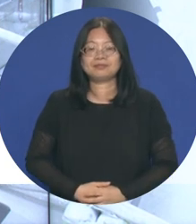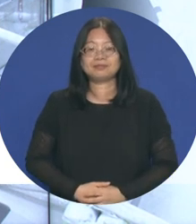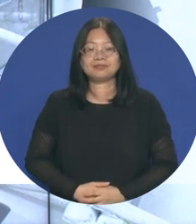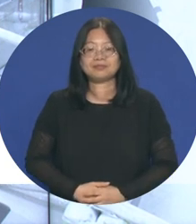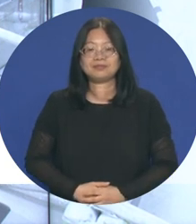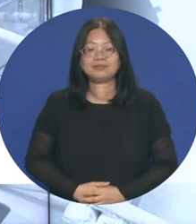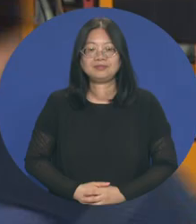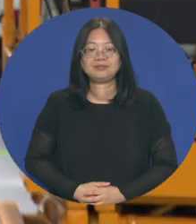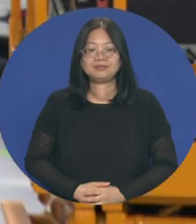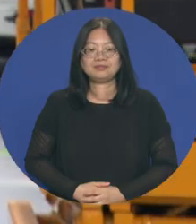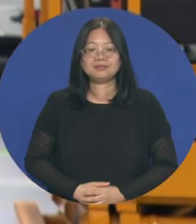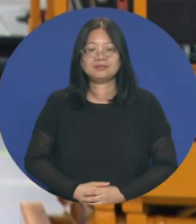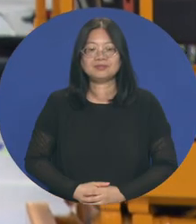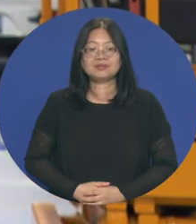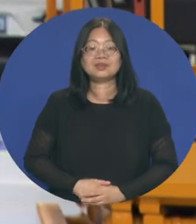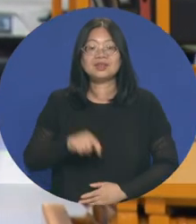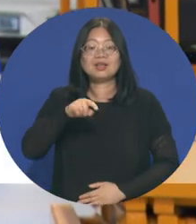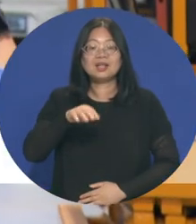다녀왔습니다.